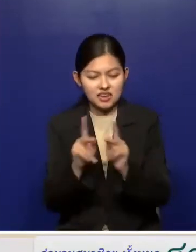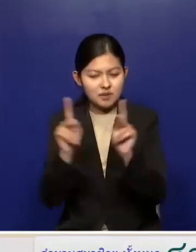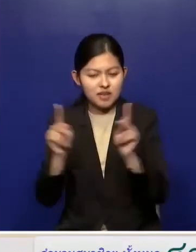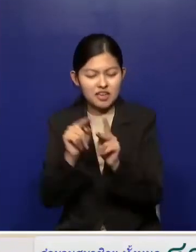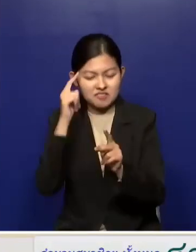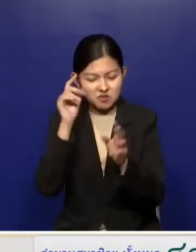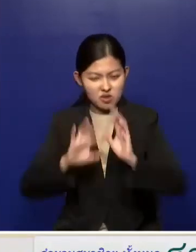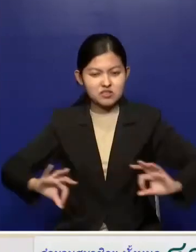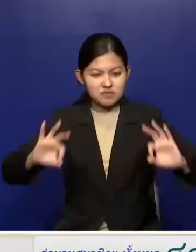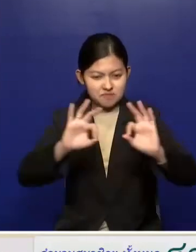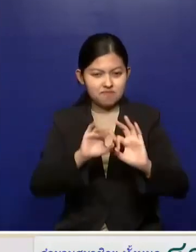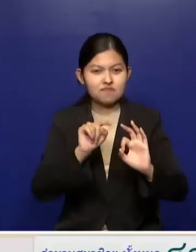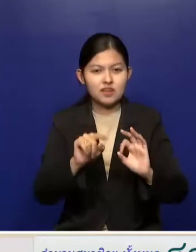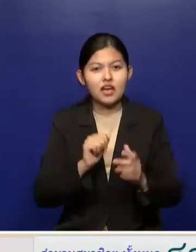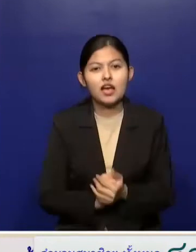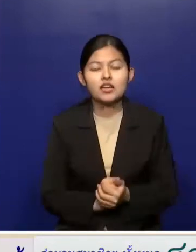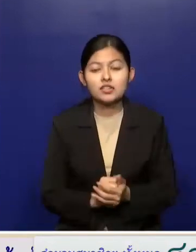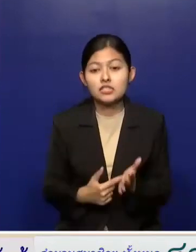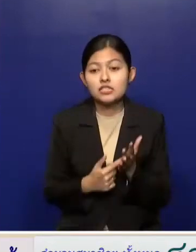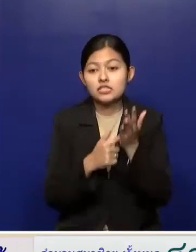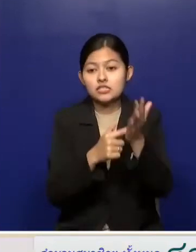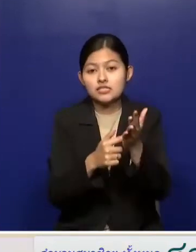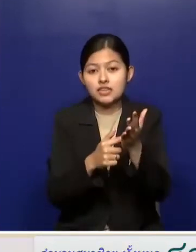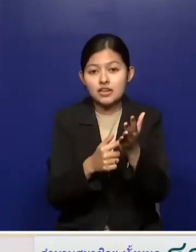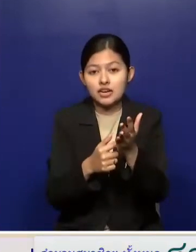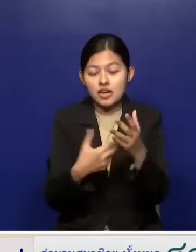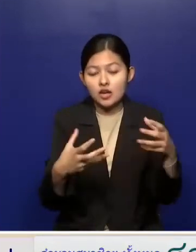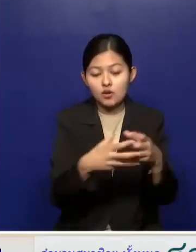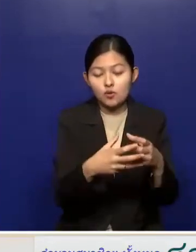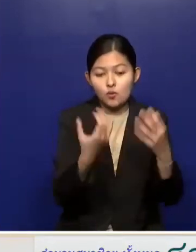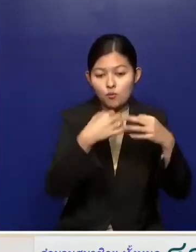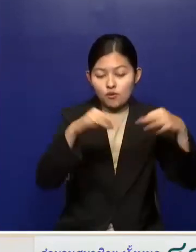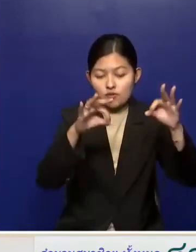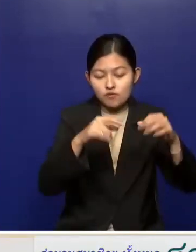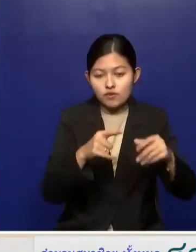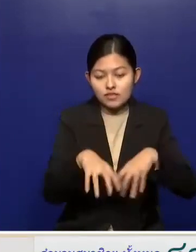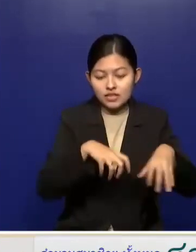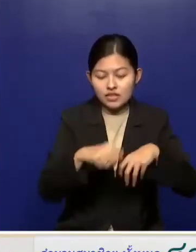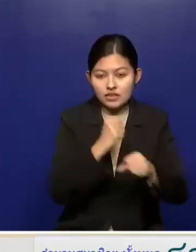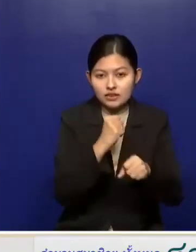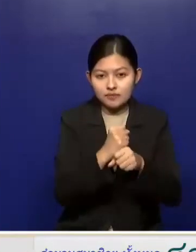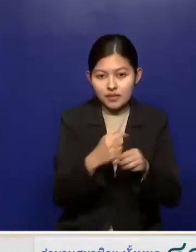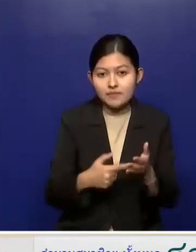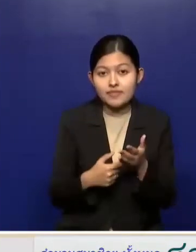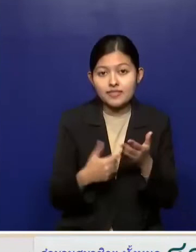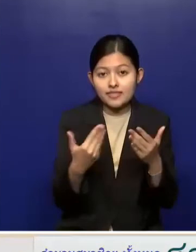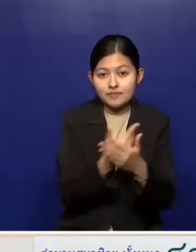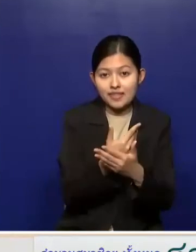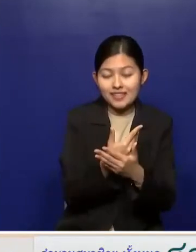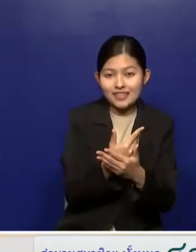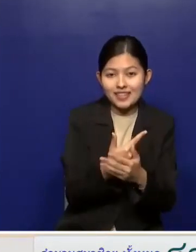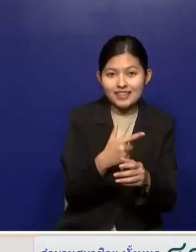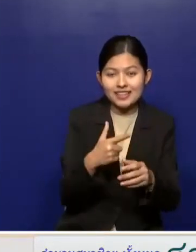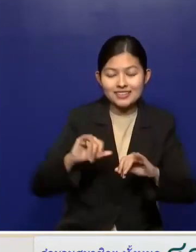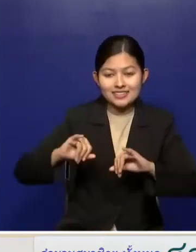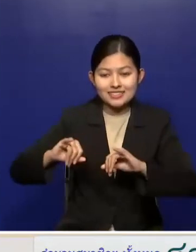สำคัญเป็อย่างยิ่งจึงเสนอให้มีองคกรอสระในการควบภูมิการจากทำรายงานแทนการจ้างจากเจ้ของโครก